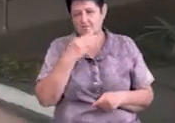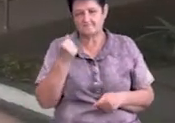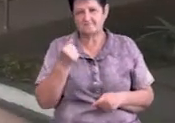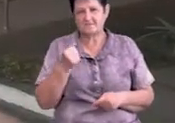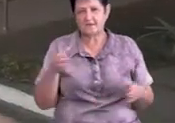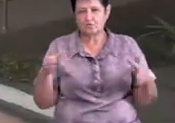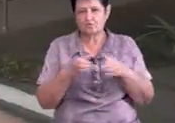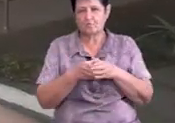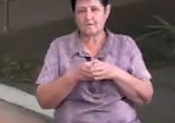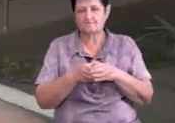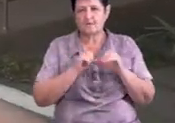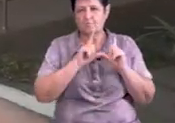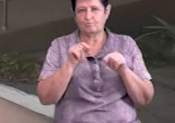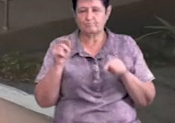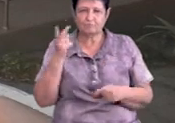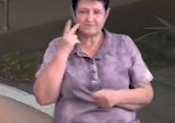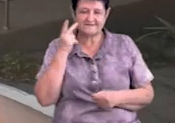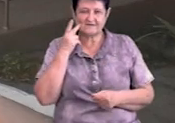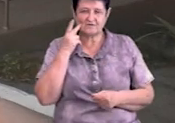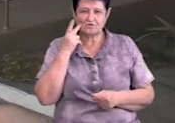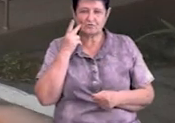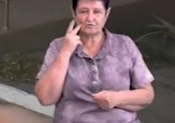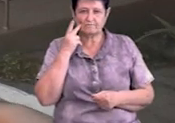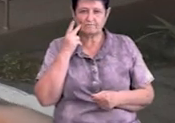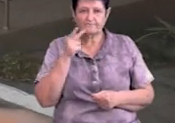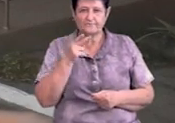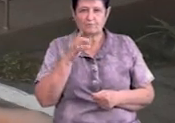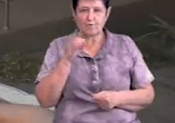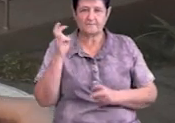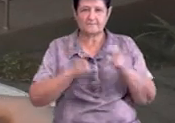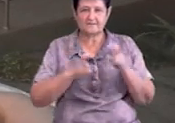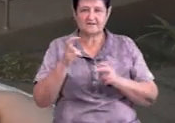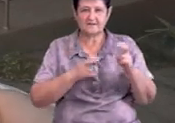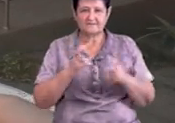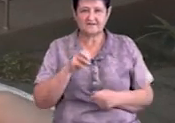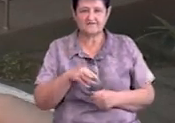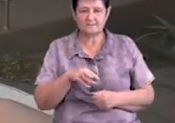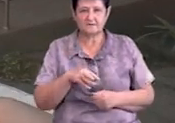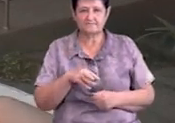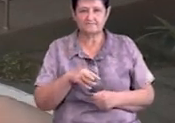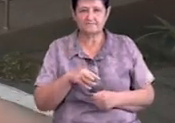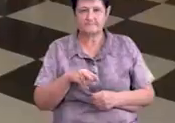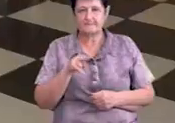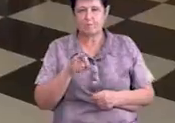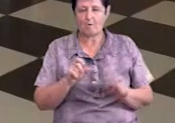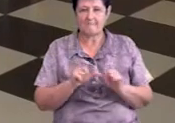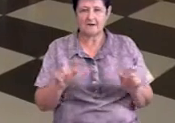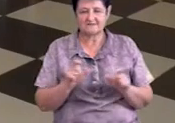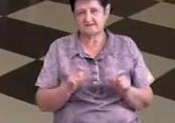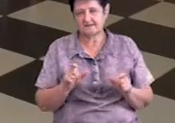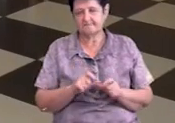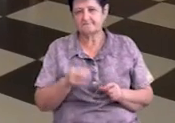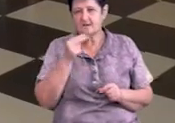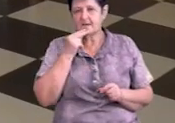постійно їздить по підприємствам, по магазинам. Піцерії в